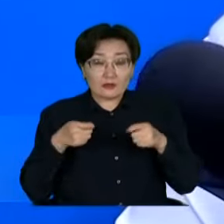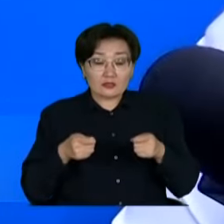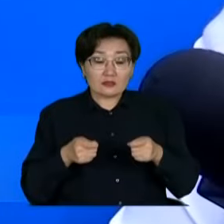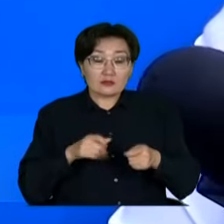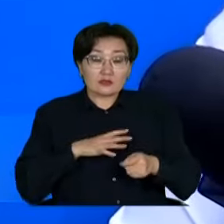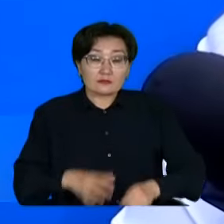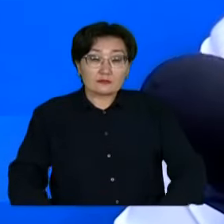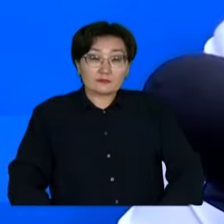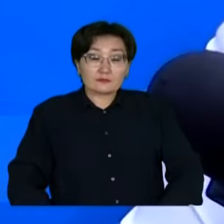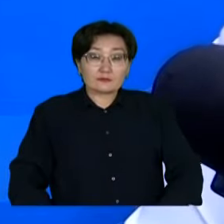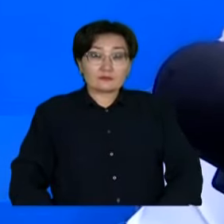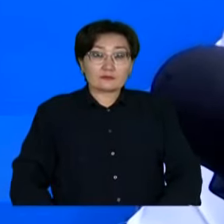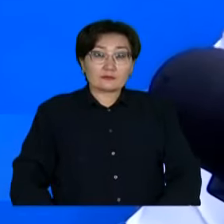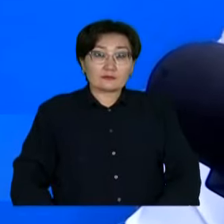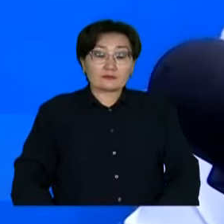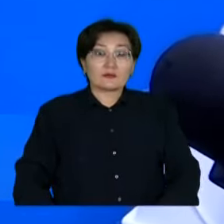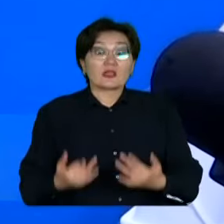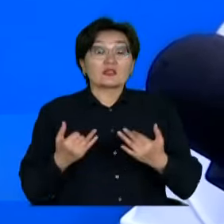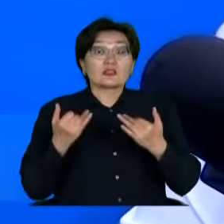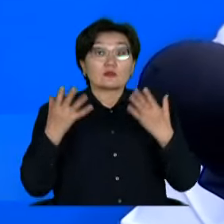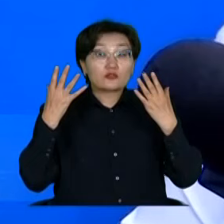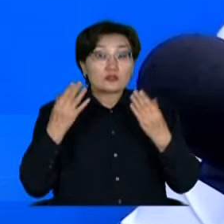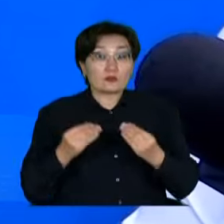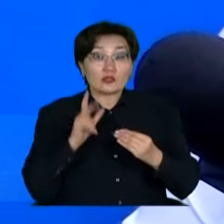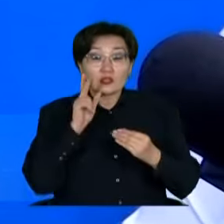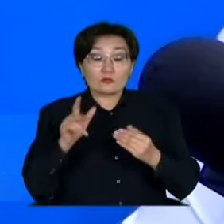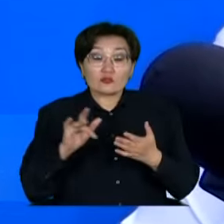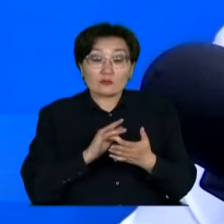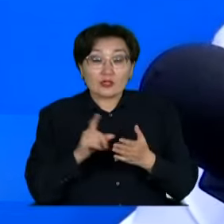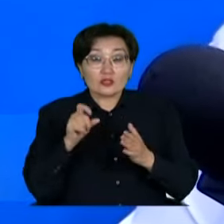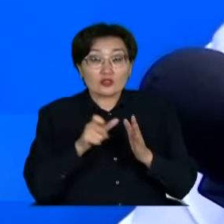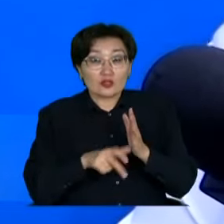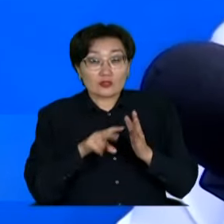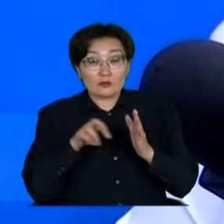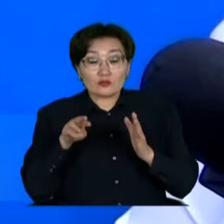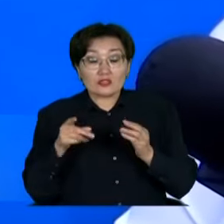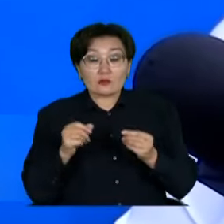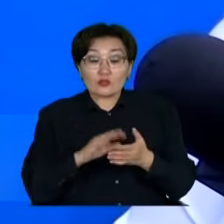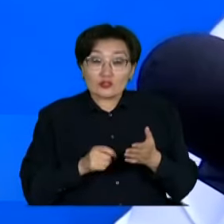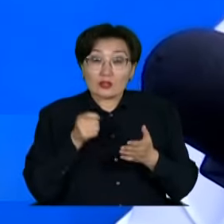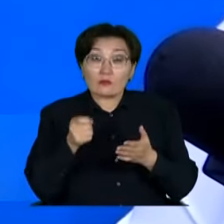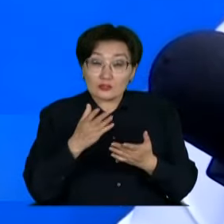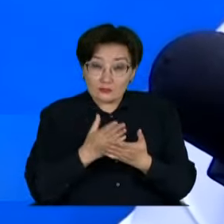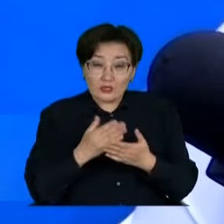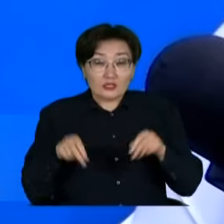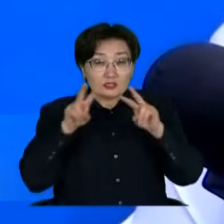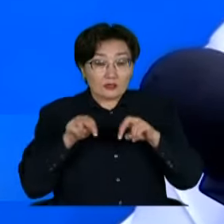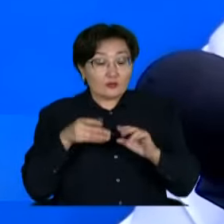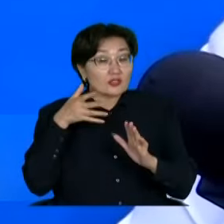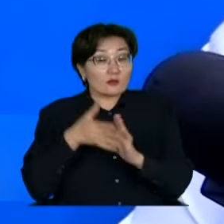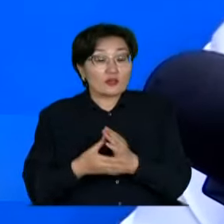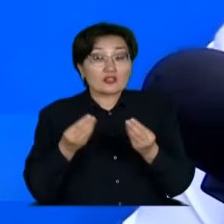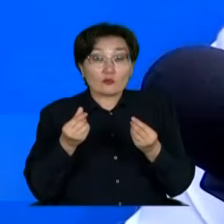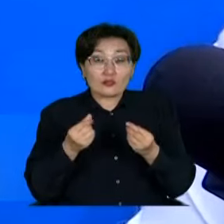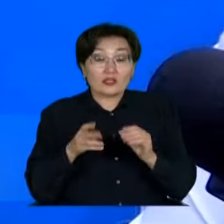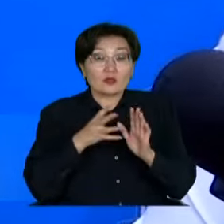Заявка пришла на трехлетний. Қазіргі кезде 3 жылдық бюджетке 160 миллион теңгенің өтінімі түсті. Бірақ зерттеуге кететін шығынның